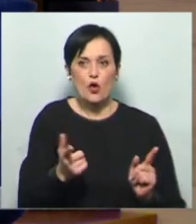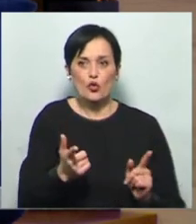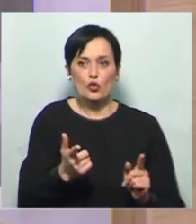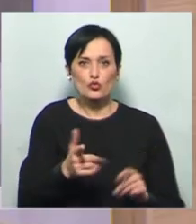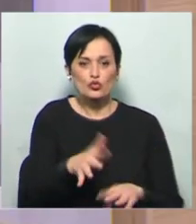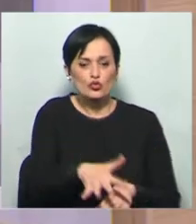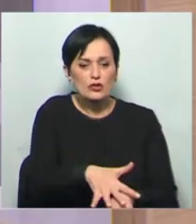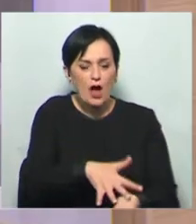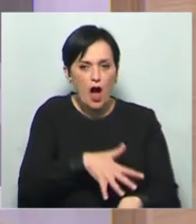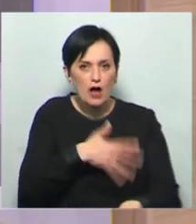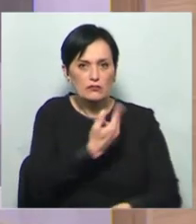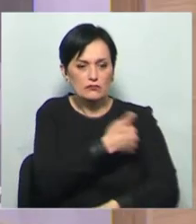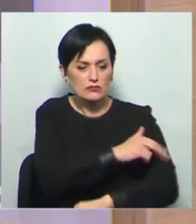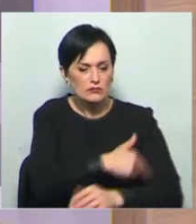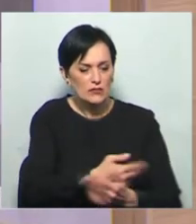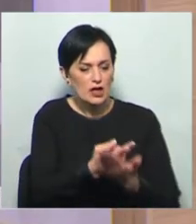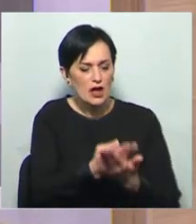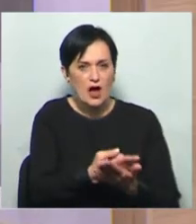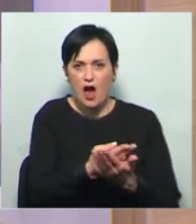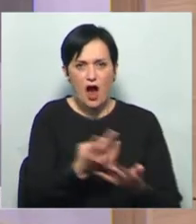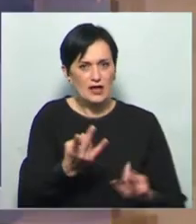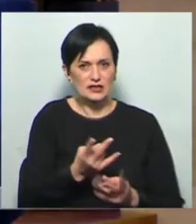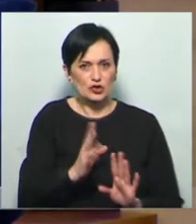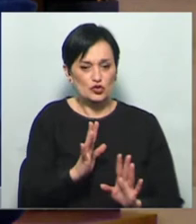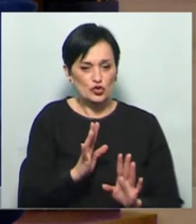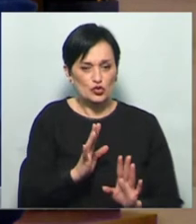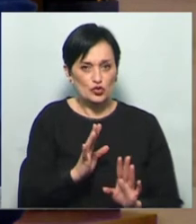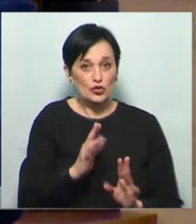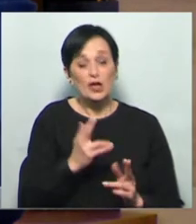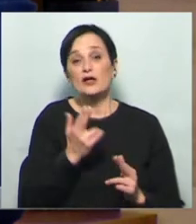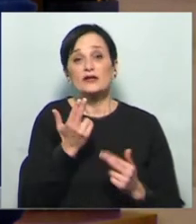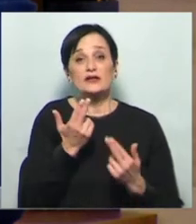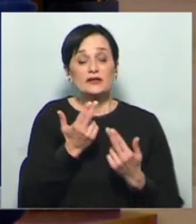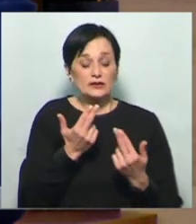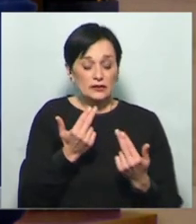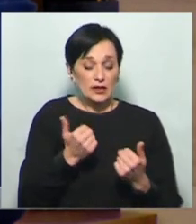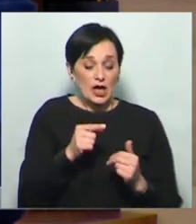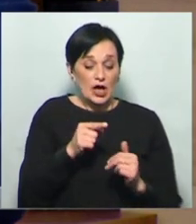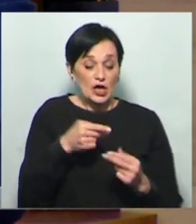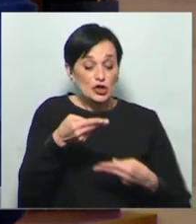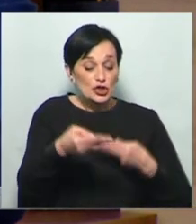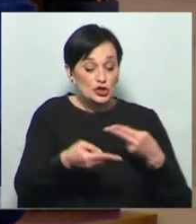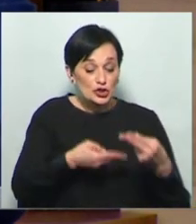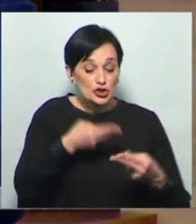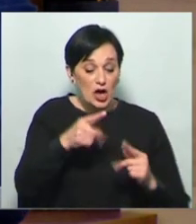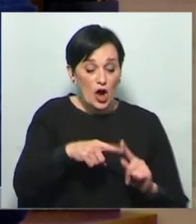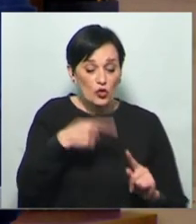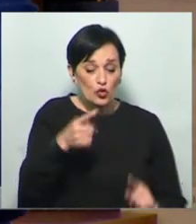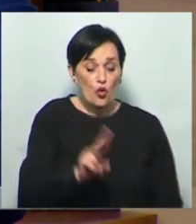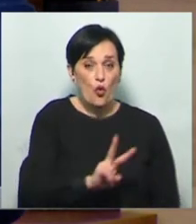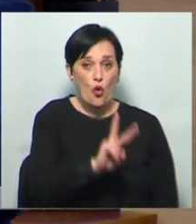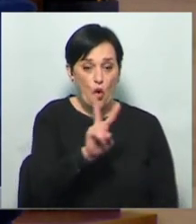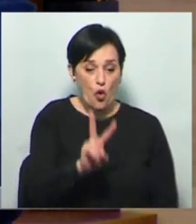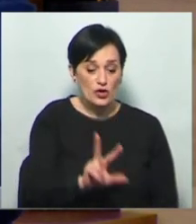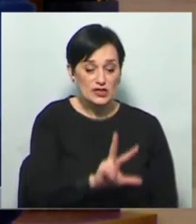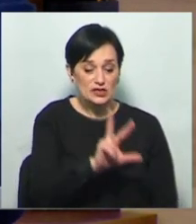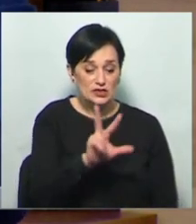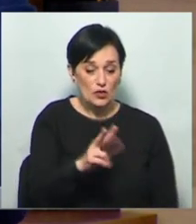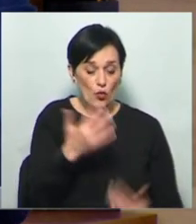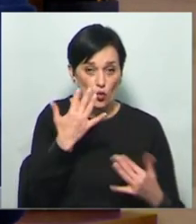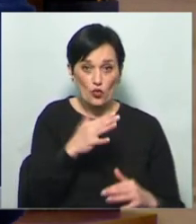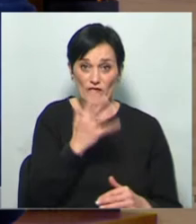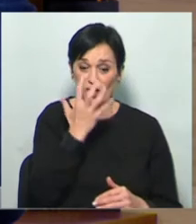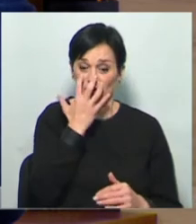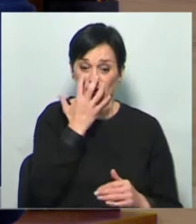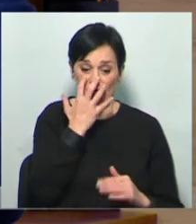ხანგრძლივ ჰოსპიტალიზაციას. ჰოსპიტალიზაციას, რა თქმა უნდა. ჩარევის შემდეგ 2-3 საათის შემდეგ, როდესაც უკვე ანესთეზია